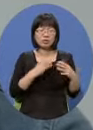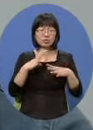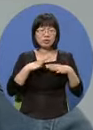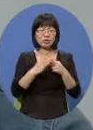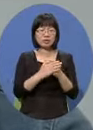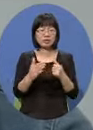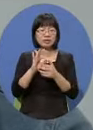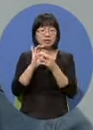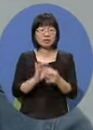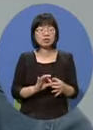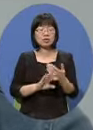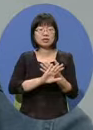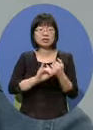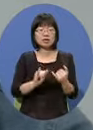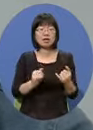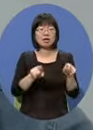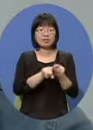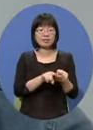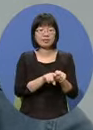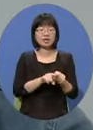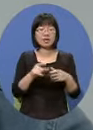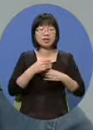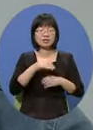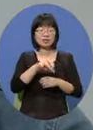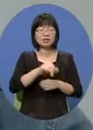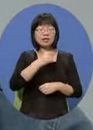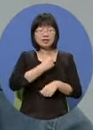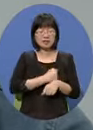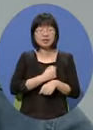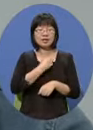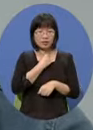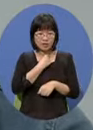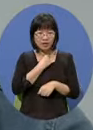계속 이제 다른 사람들과 같이 안전한 곳에 있기를 바라면서 그렇게 하라고 얘기.